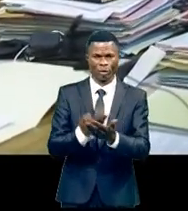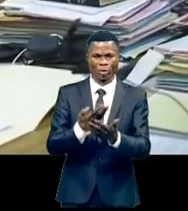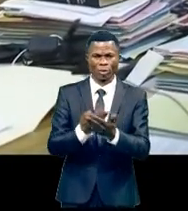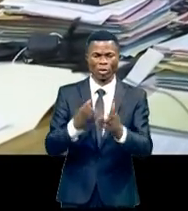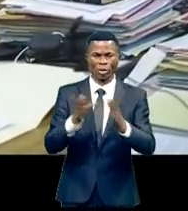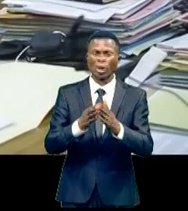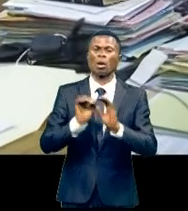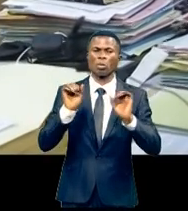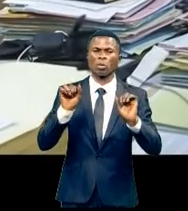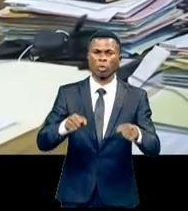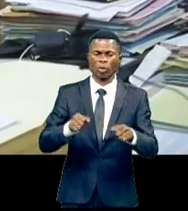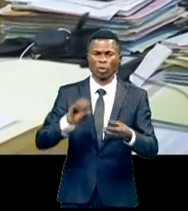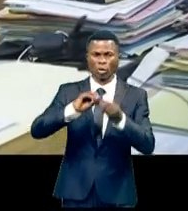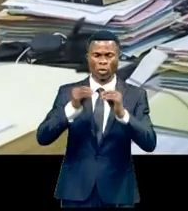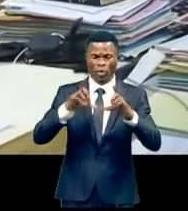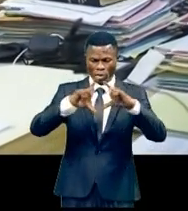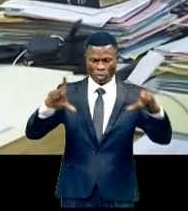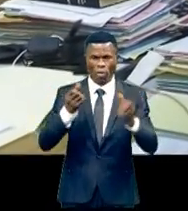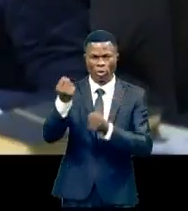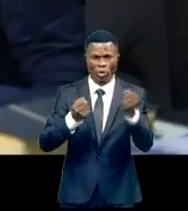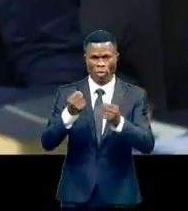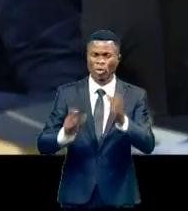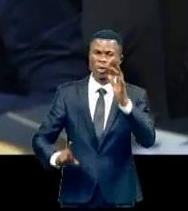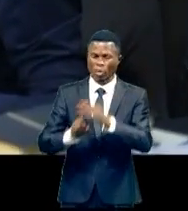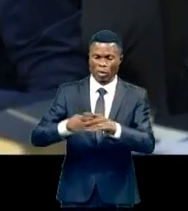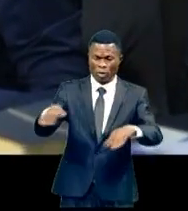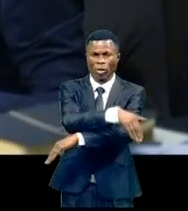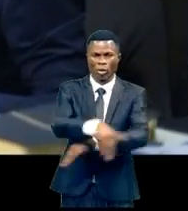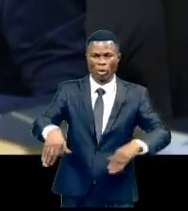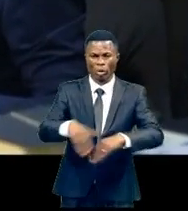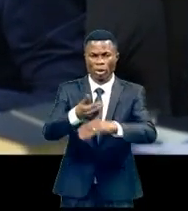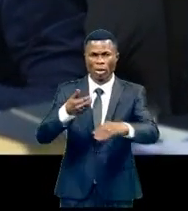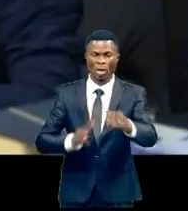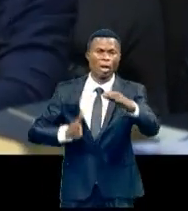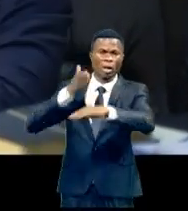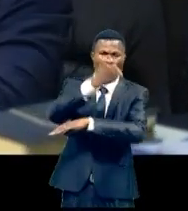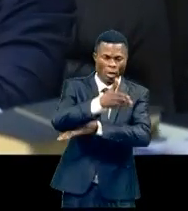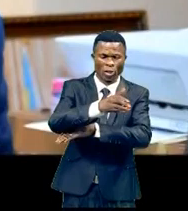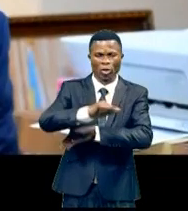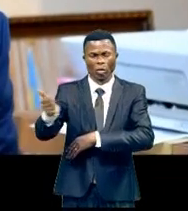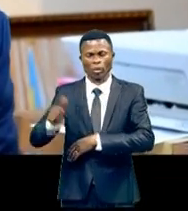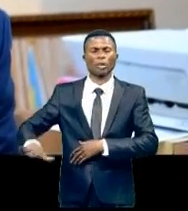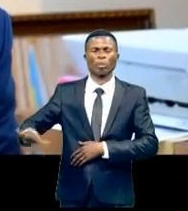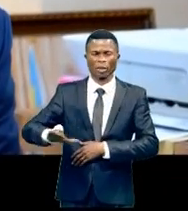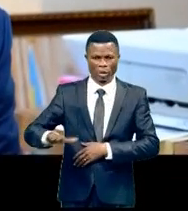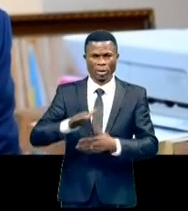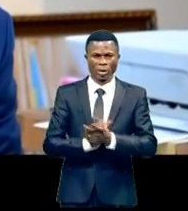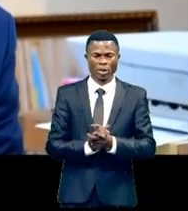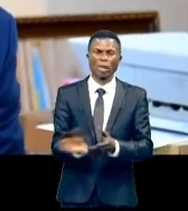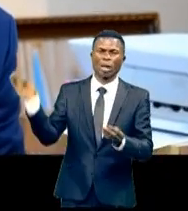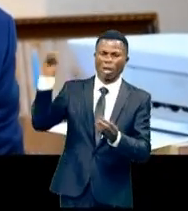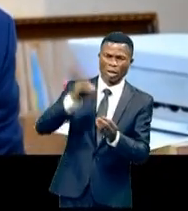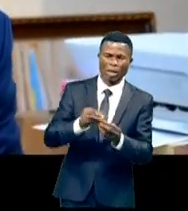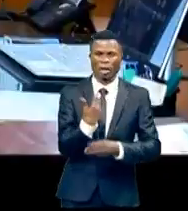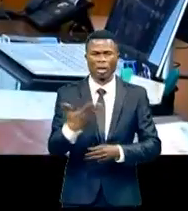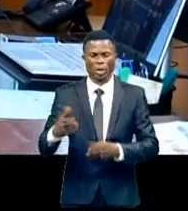la possibilité d'une immatriculation des véhicules dès la frontière avant la traversée du cordon douanier. L'intégration des